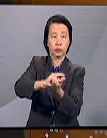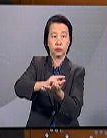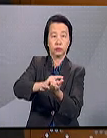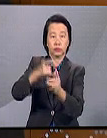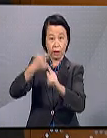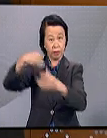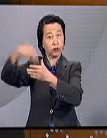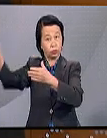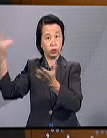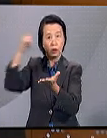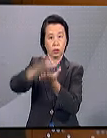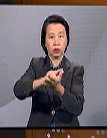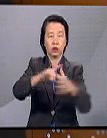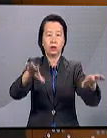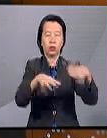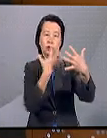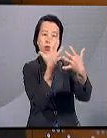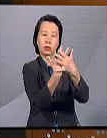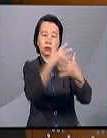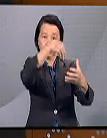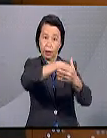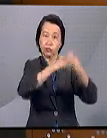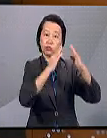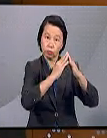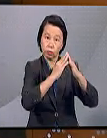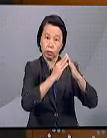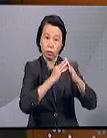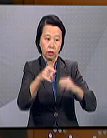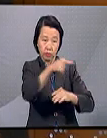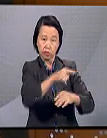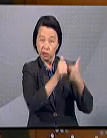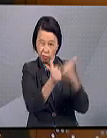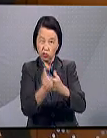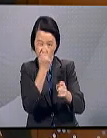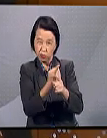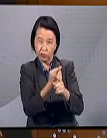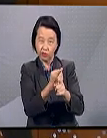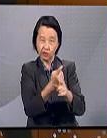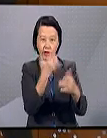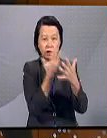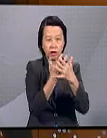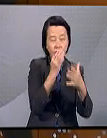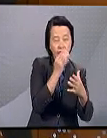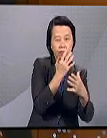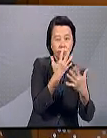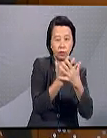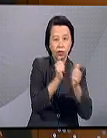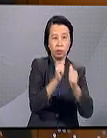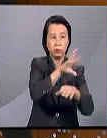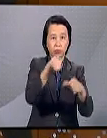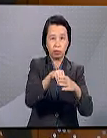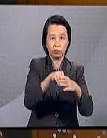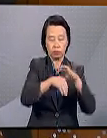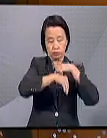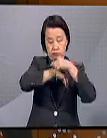negara yang menjalani kuarantin di rumah? Adakah dipatuhi sepenuhnya setakat ini termasuk peraturan memakai